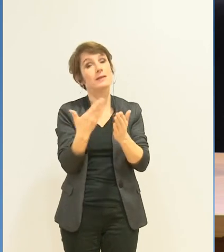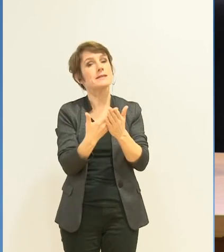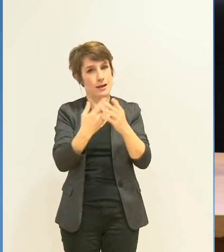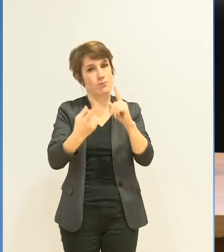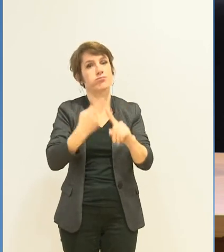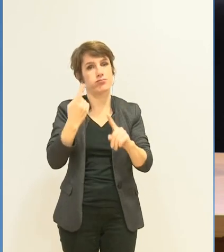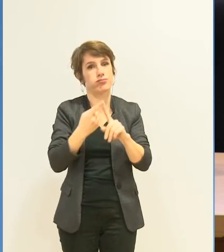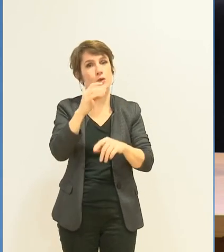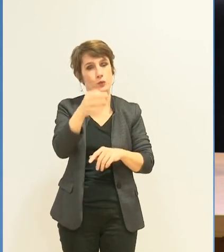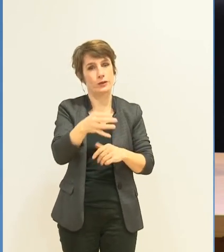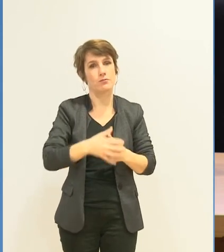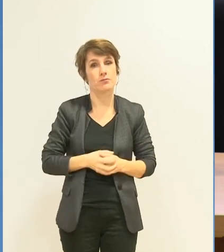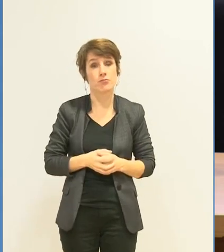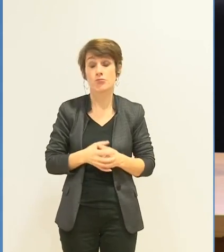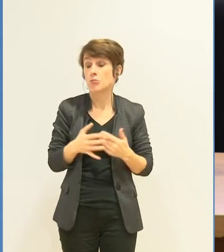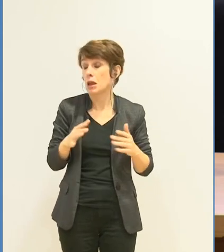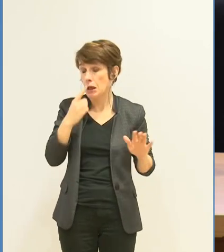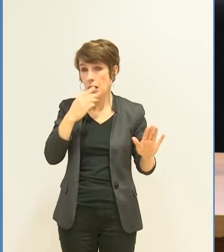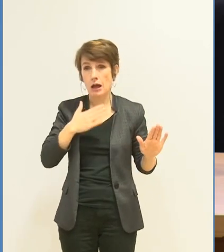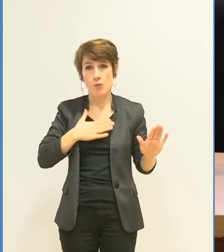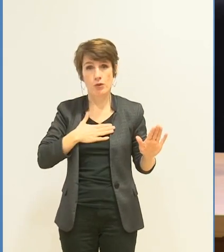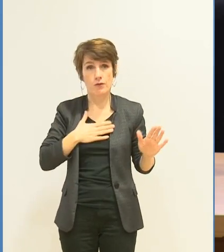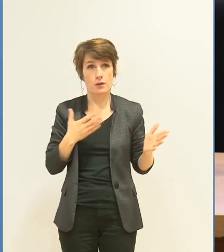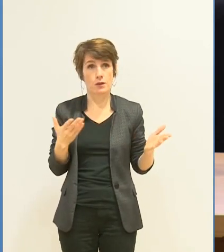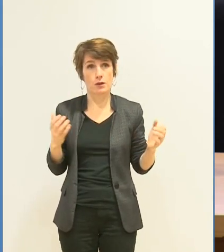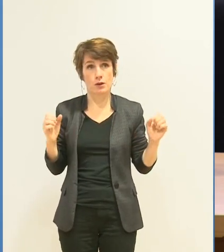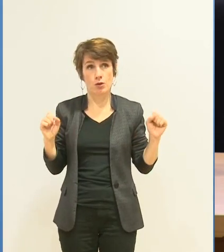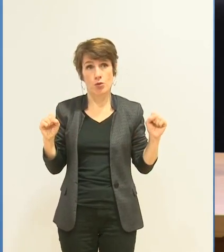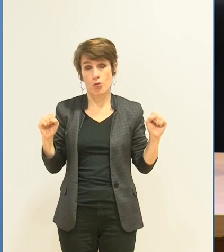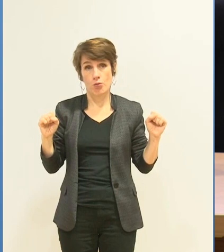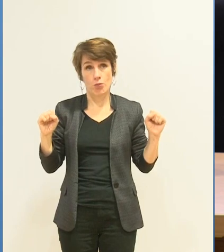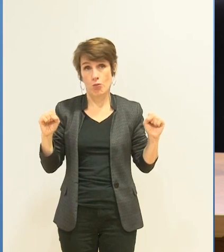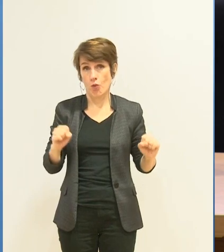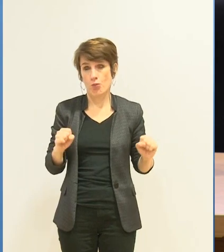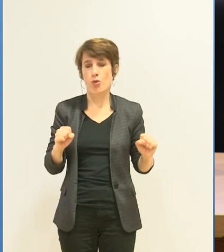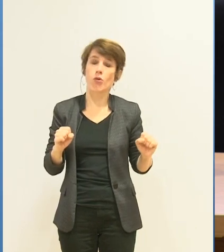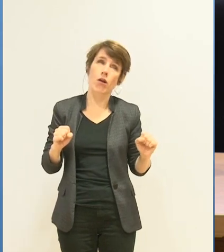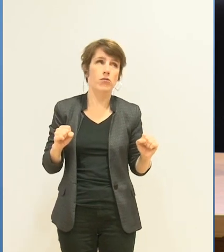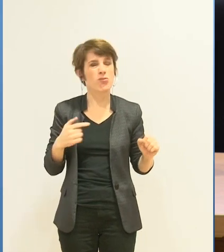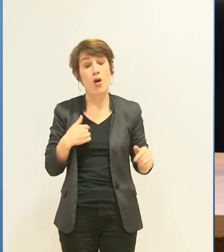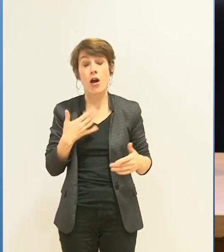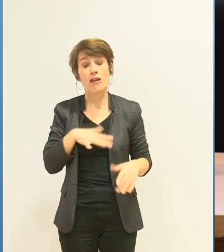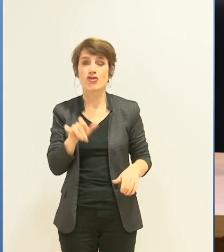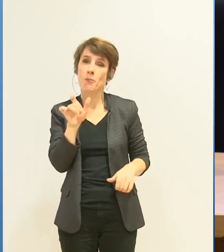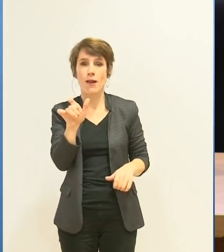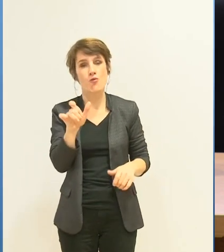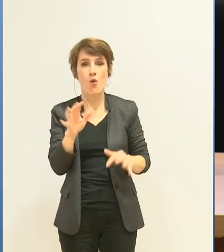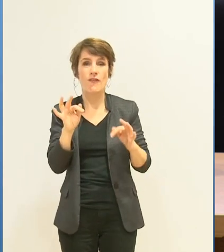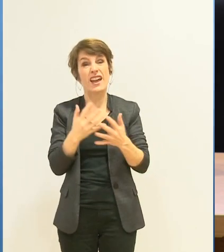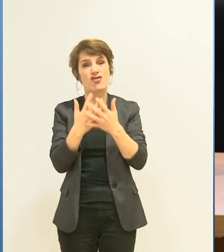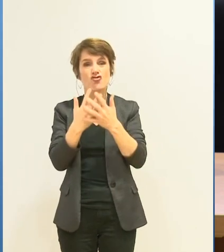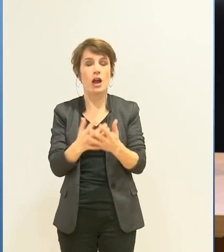performant avoir éventuellement d'ailleurs une charge je n'aime pas ce terme parce que les agents produisent